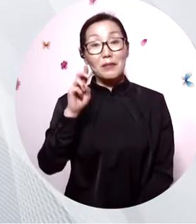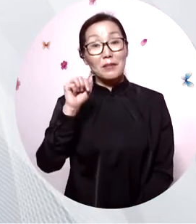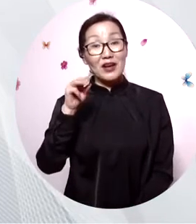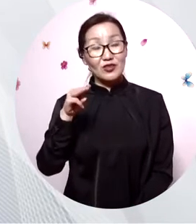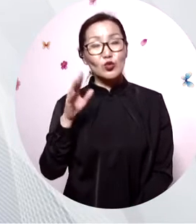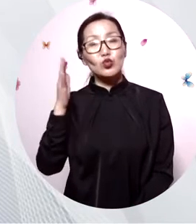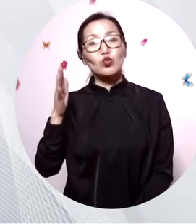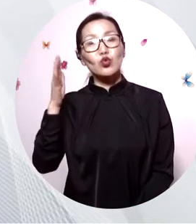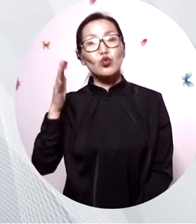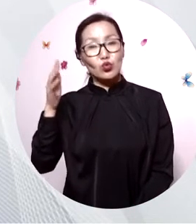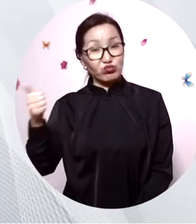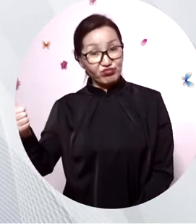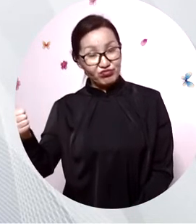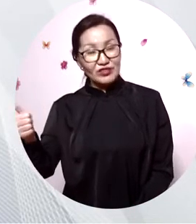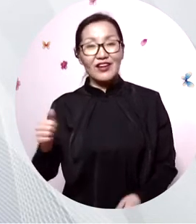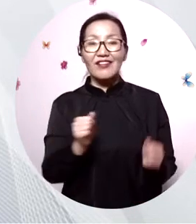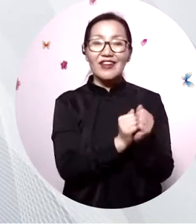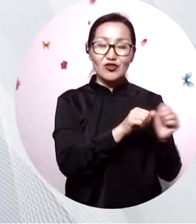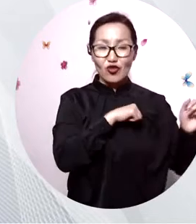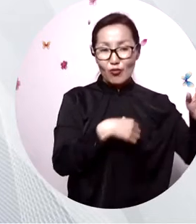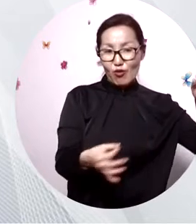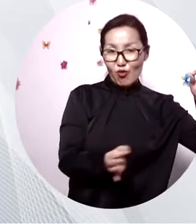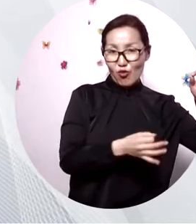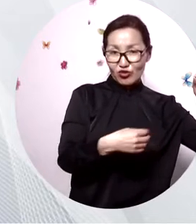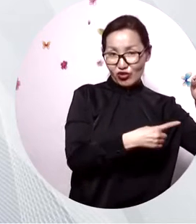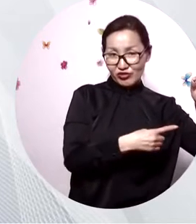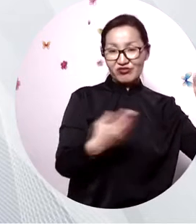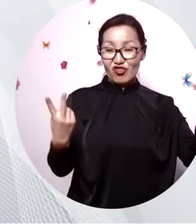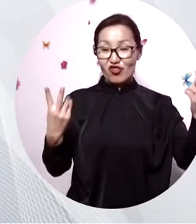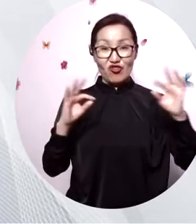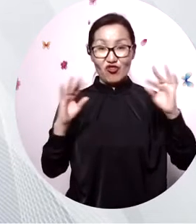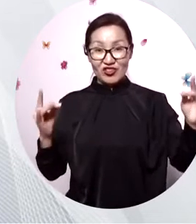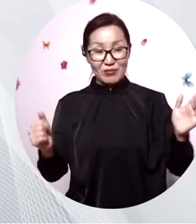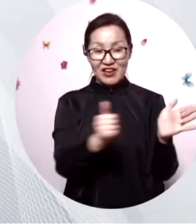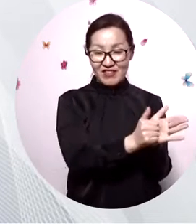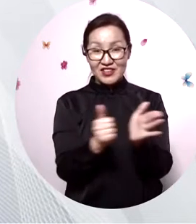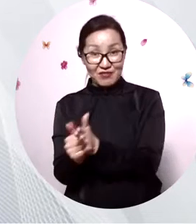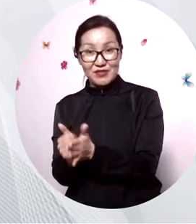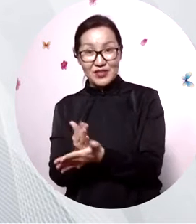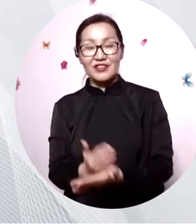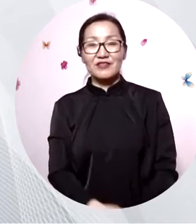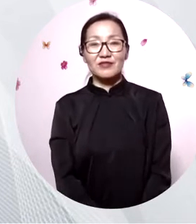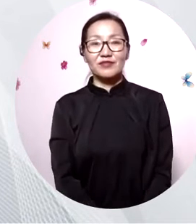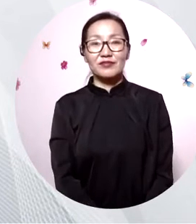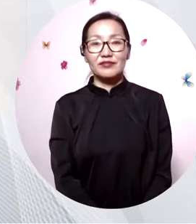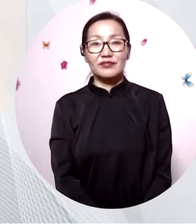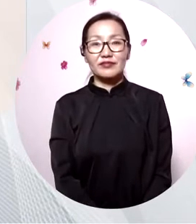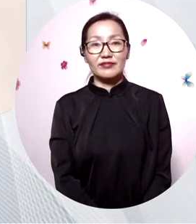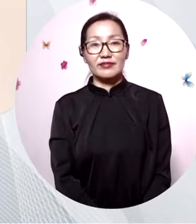Бат дуу дуулдаг. Харин найз нь морин хуур тоглодог тийм ээ. Ийм авиастай байсан байна.